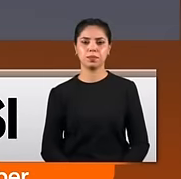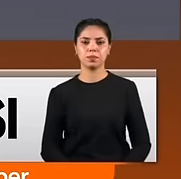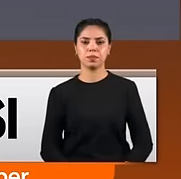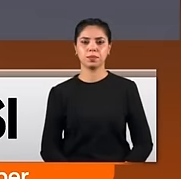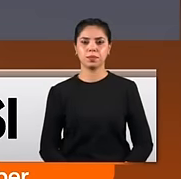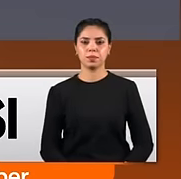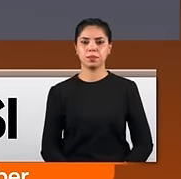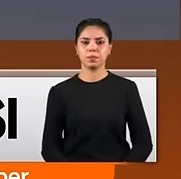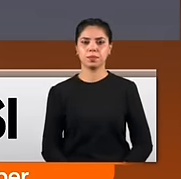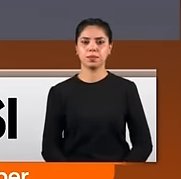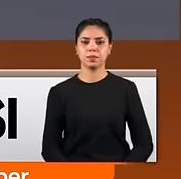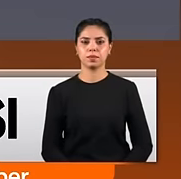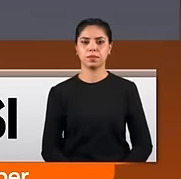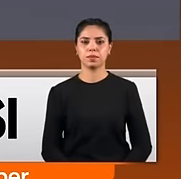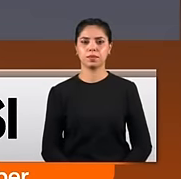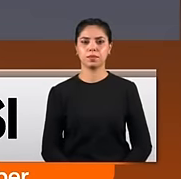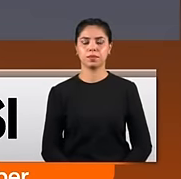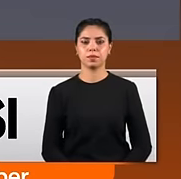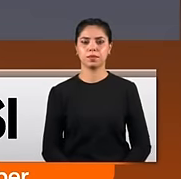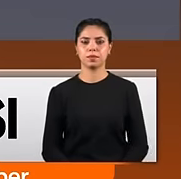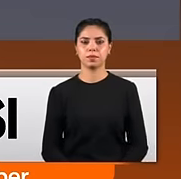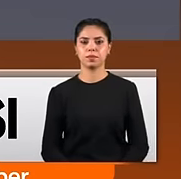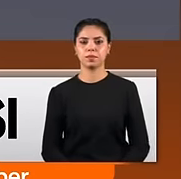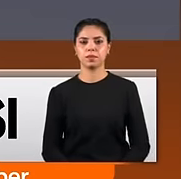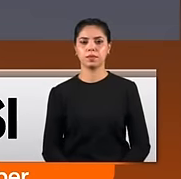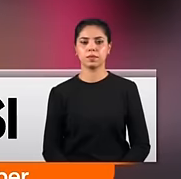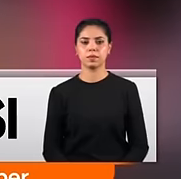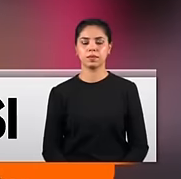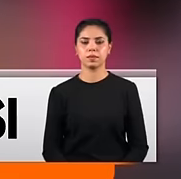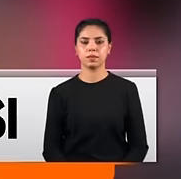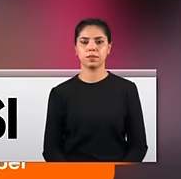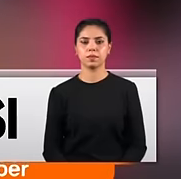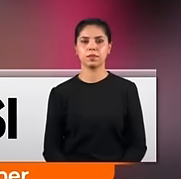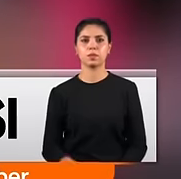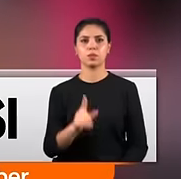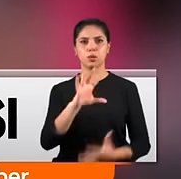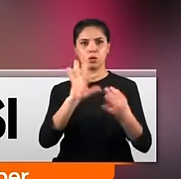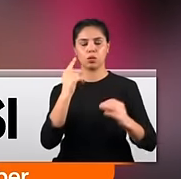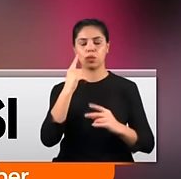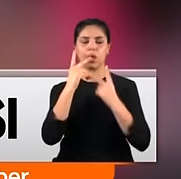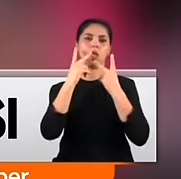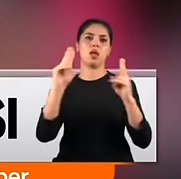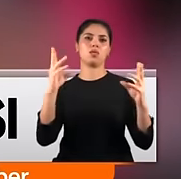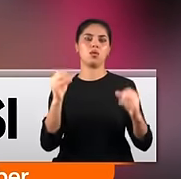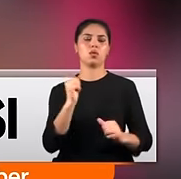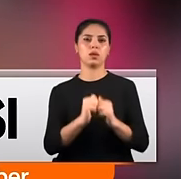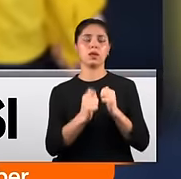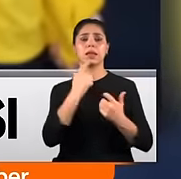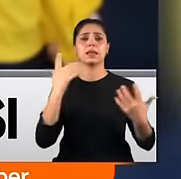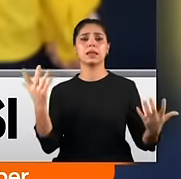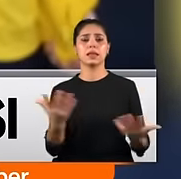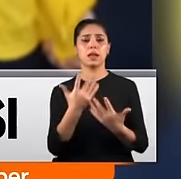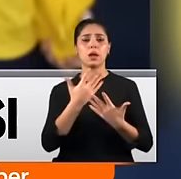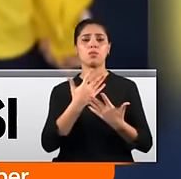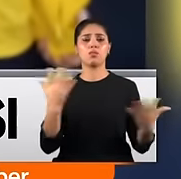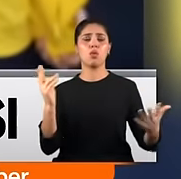aydır haber alamıyorum. Nerede olduklarını bilmiyorum. Çocuklarımı bana göstermiyor. İşte bu sözlerle açığa çıkmıştı kavga. Yıllarca büyük